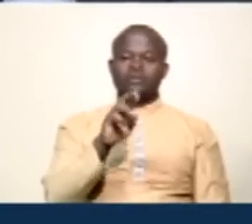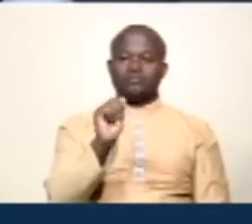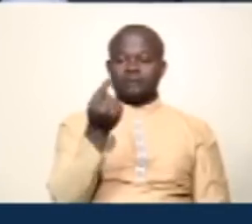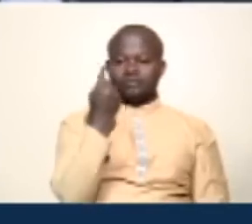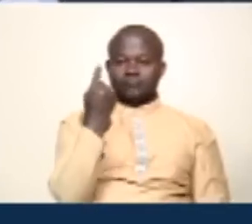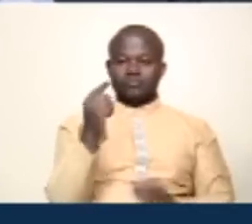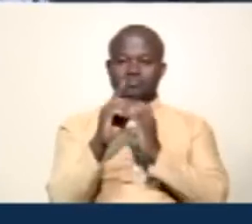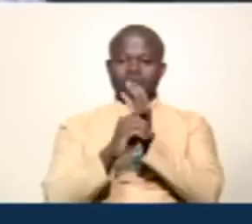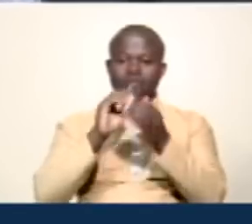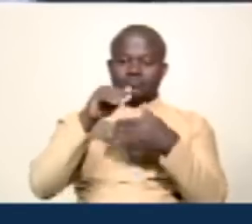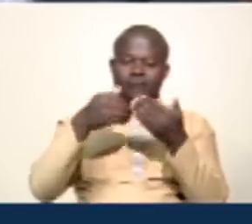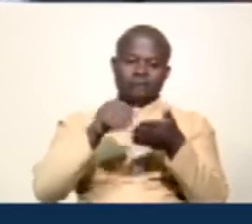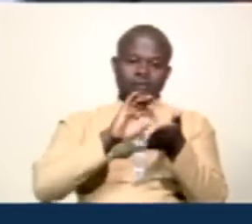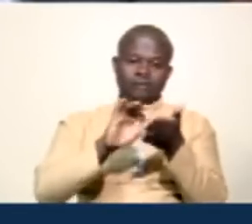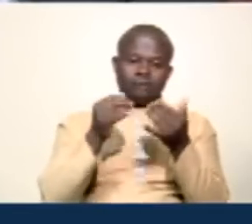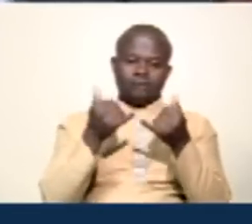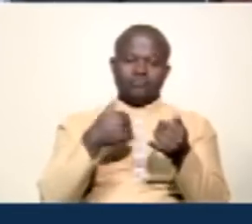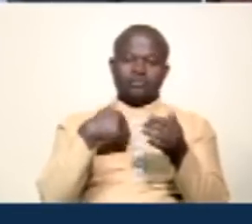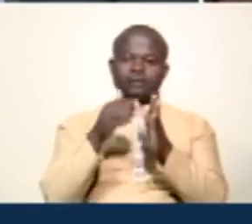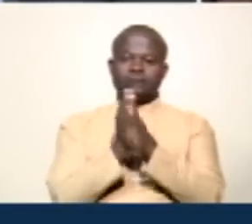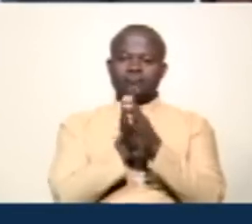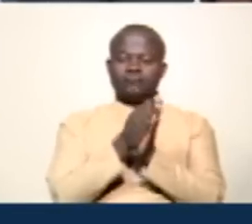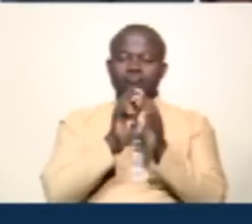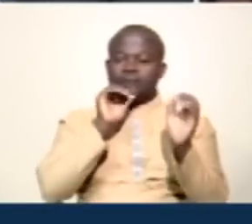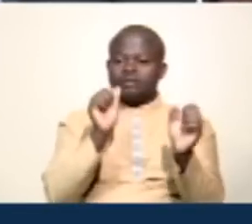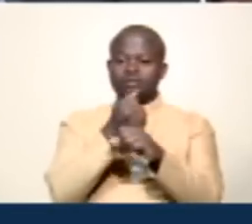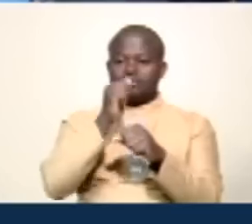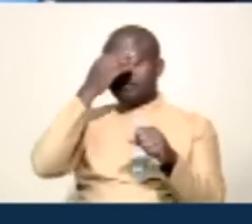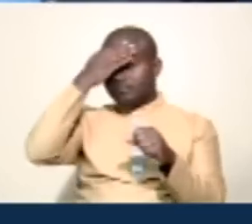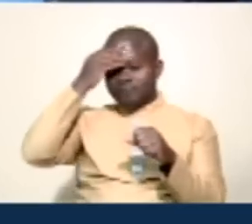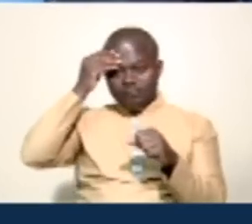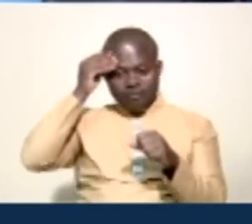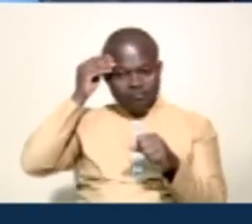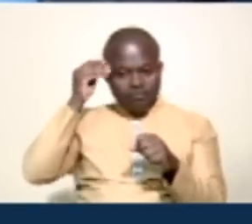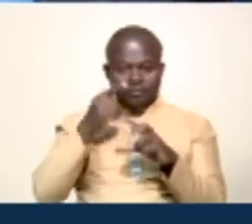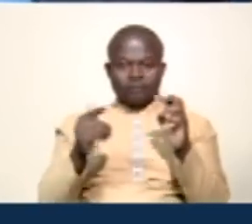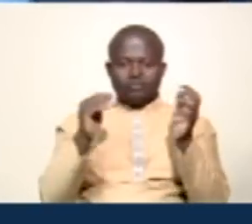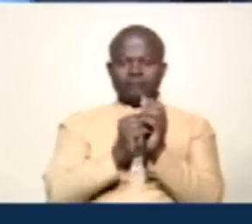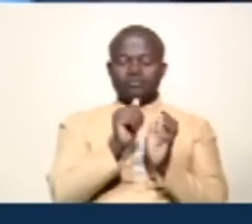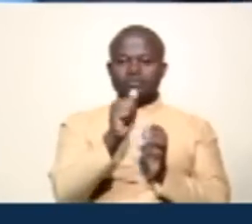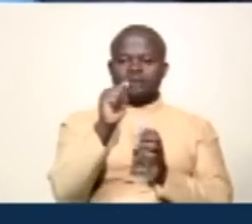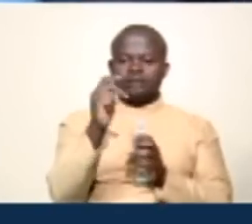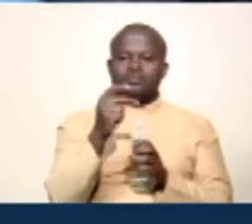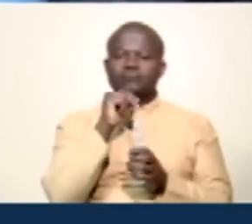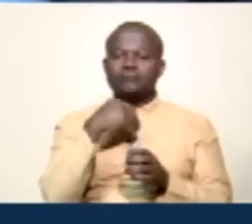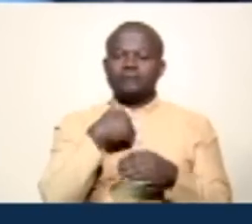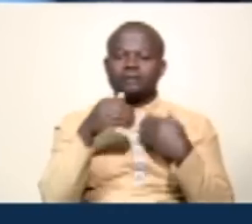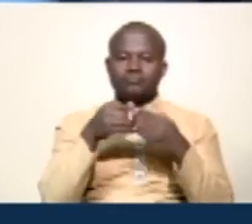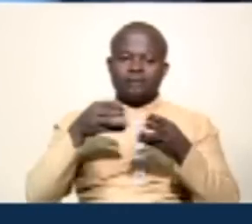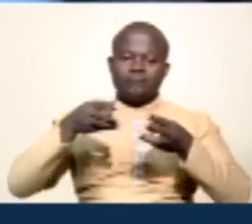Nyarugenge twarayanditse. Dufite amateka adashobora gusibangana ukundi. Icya kabiri, ntabwo bafite